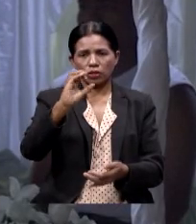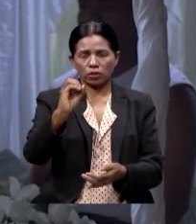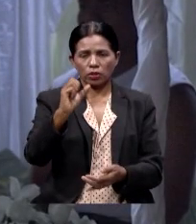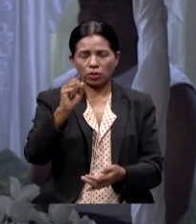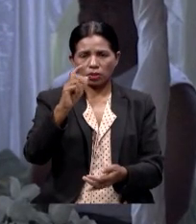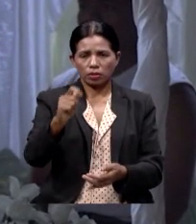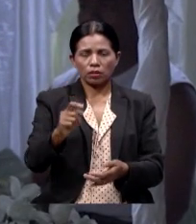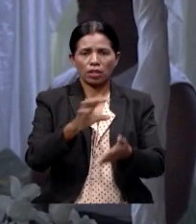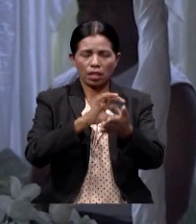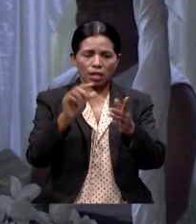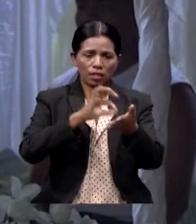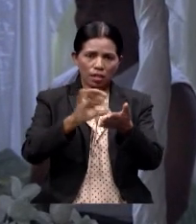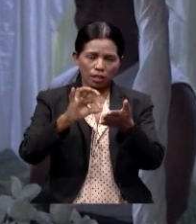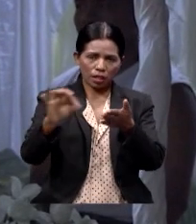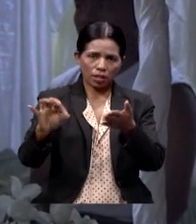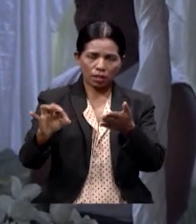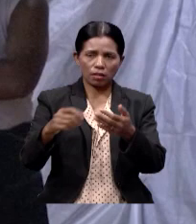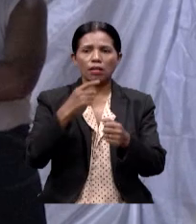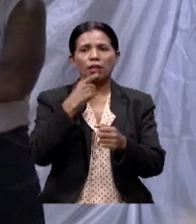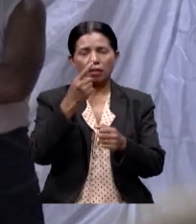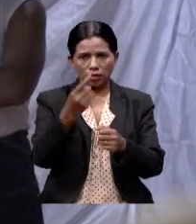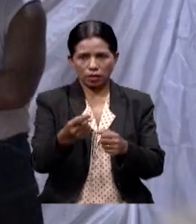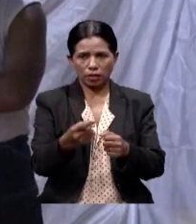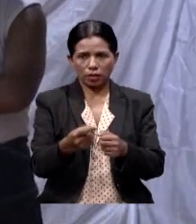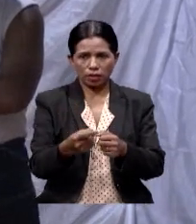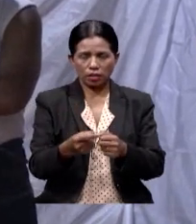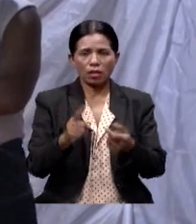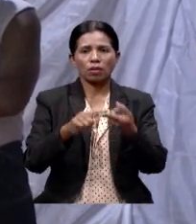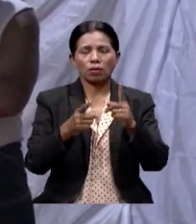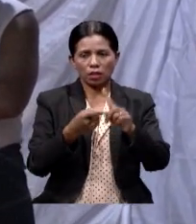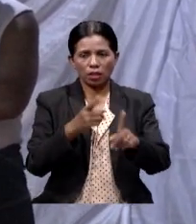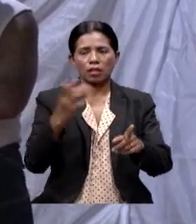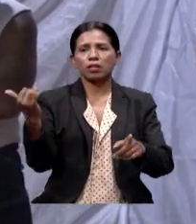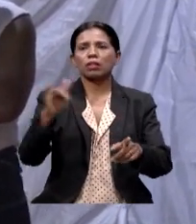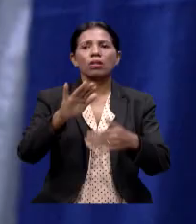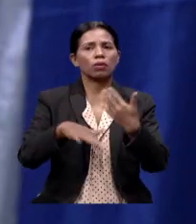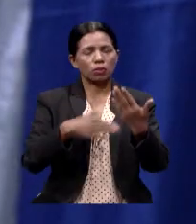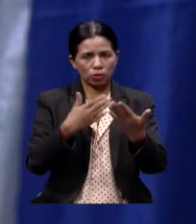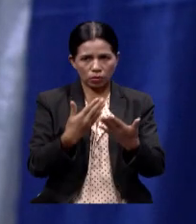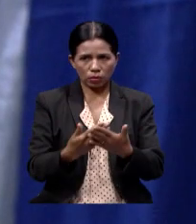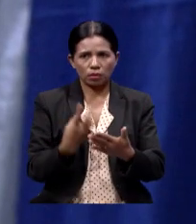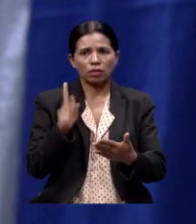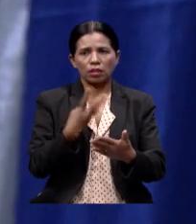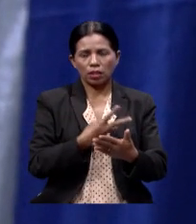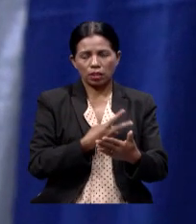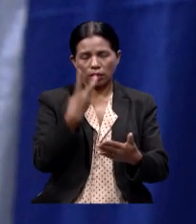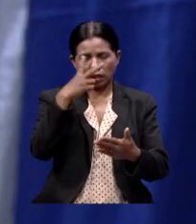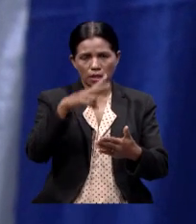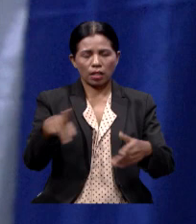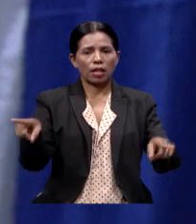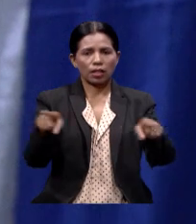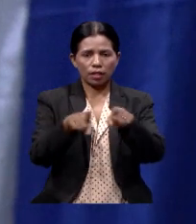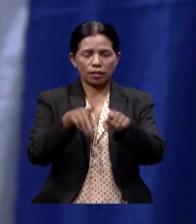haker ke século 4, nia dehan ba, nia belu sirahutu. Ita hare malu hanesa maho